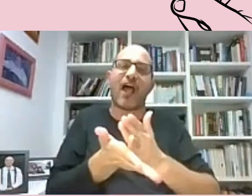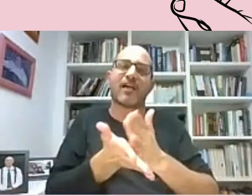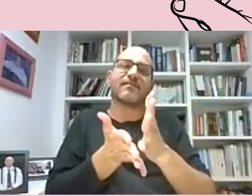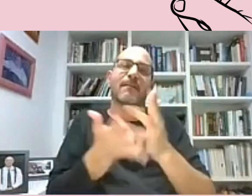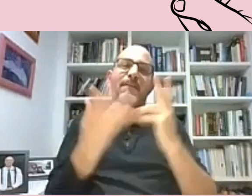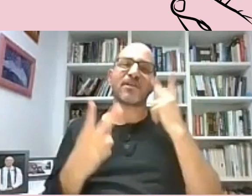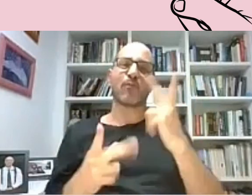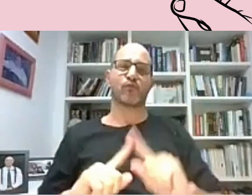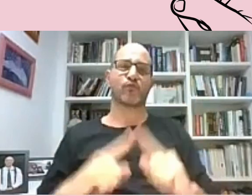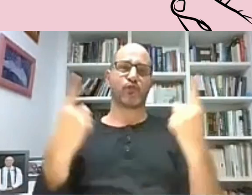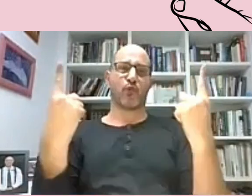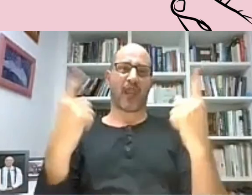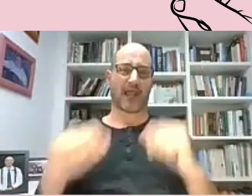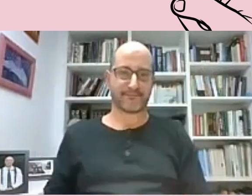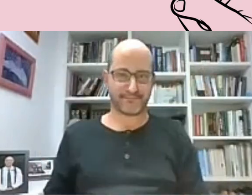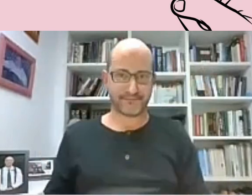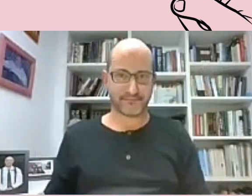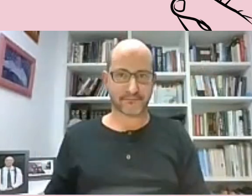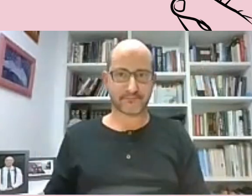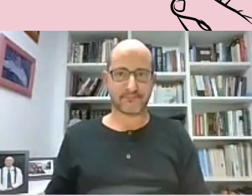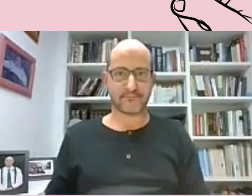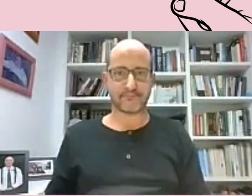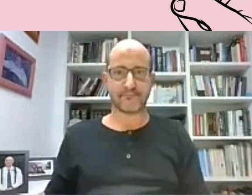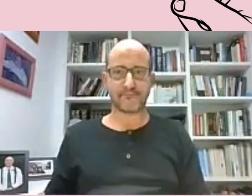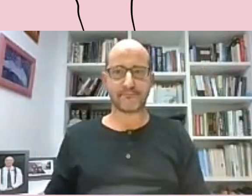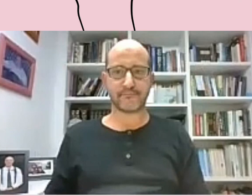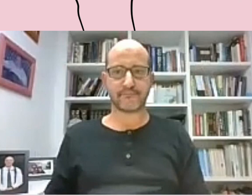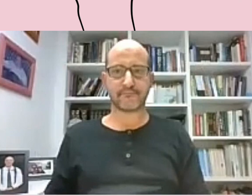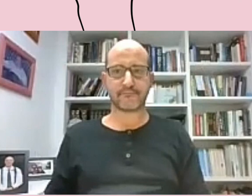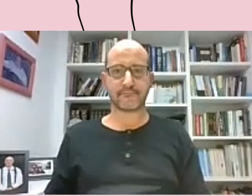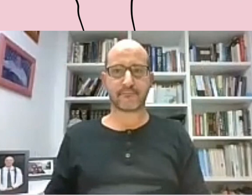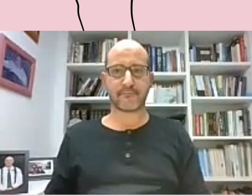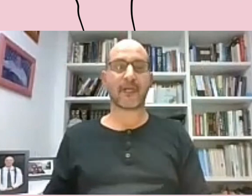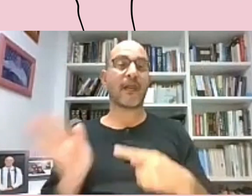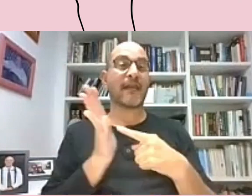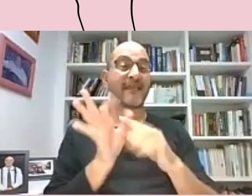קטן כבר משנה את המשמעות.